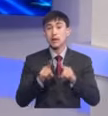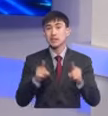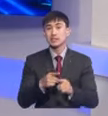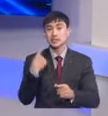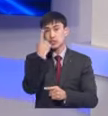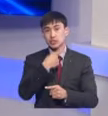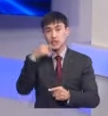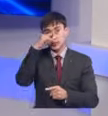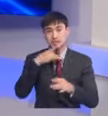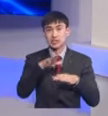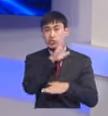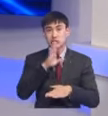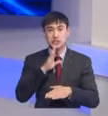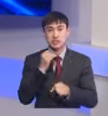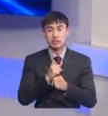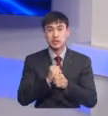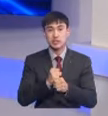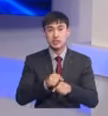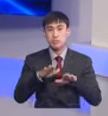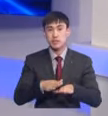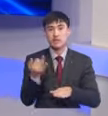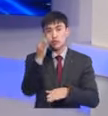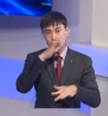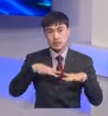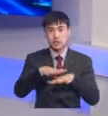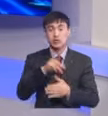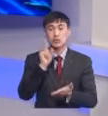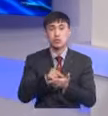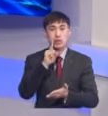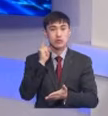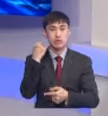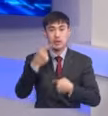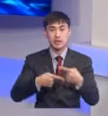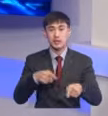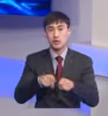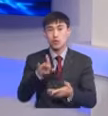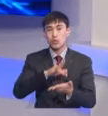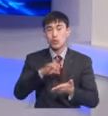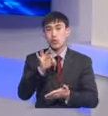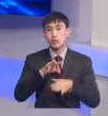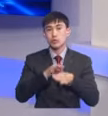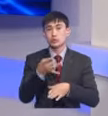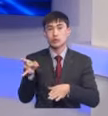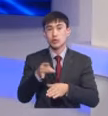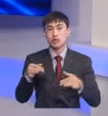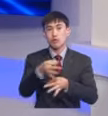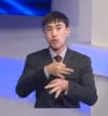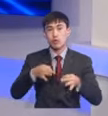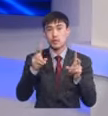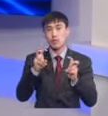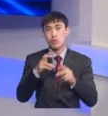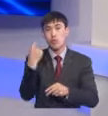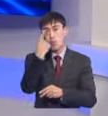пропагандировать идентичность казахских женщин, занимающих видное место в истории страны, долг молодого поколения. Так, в городе Кунаев прошел республиканский форум на